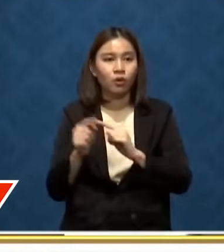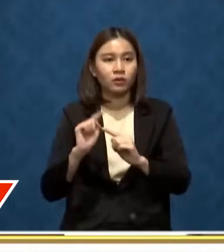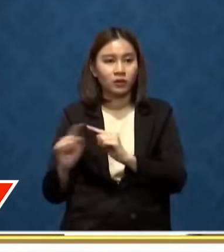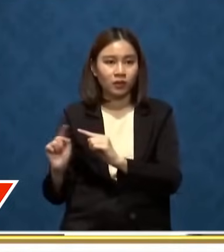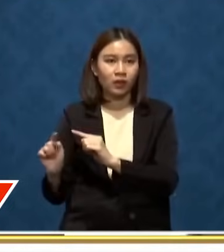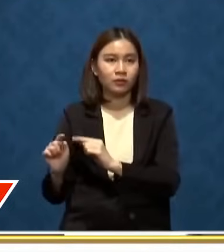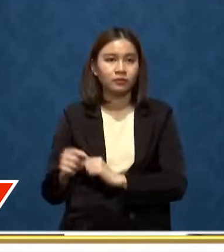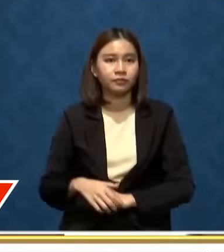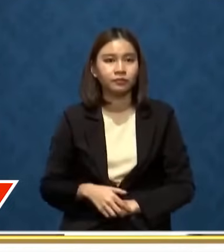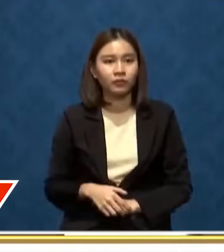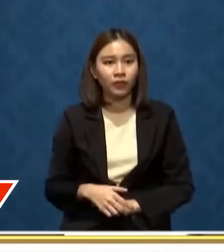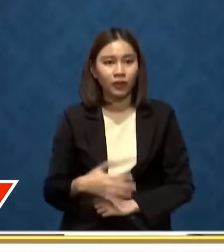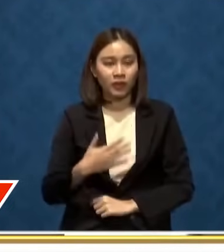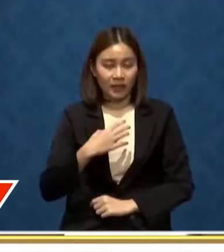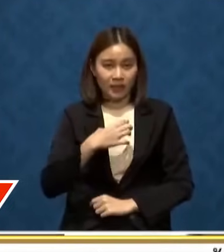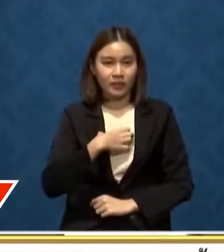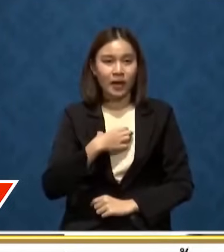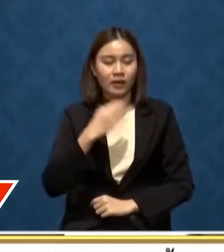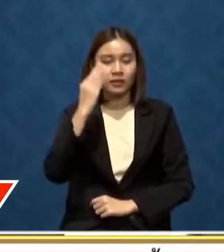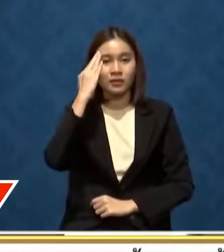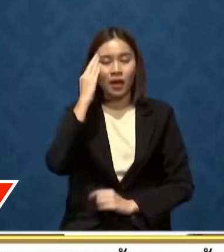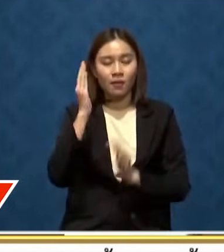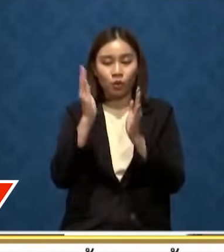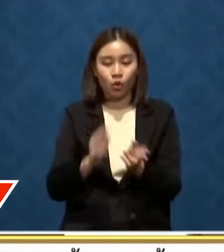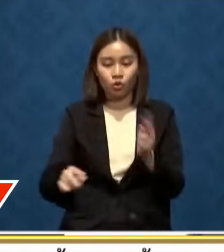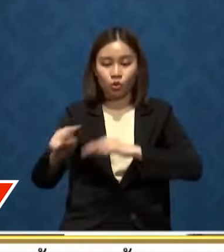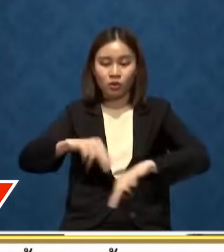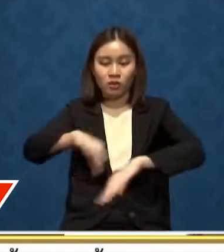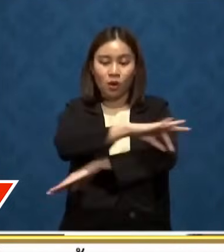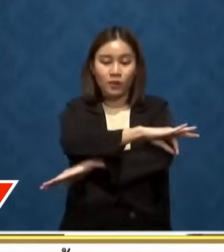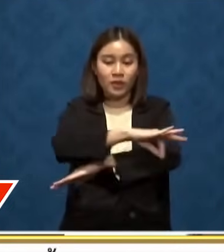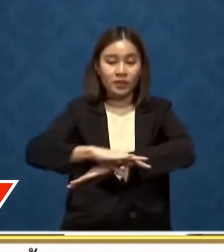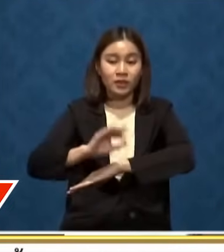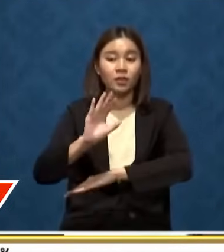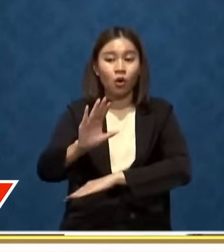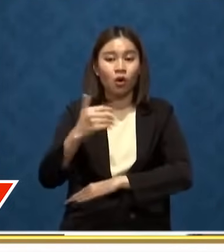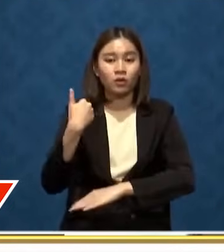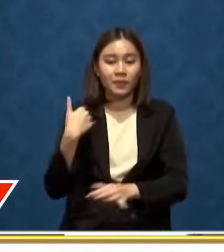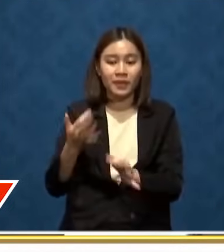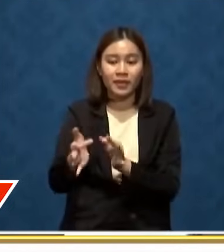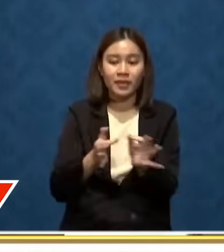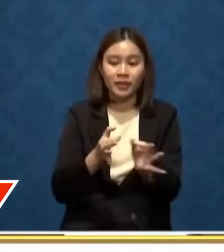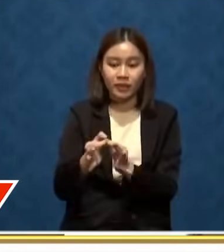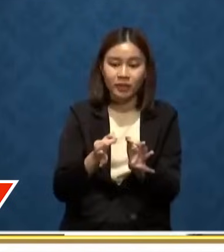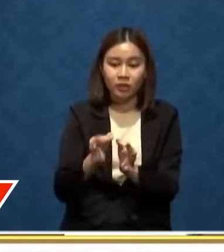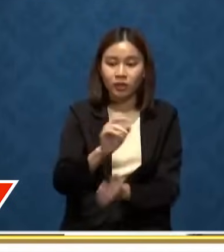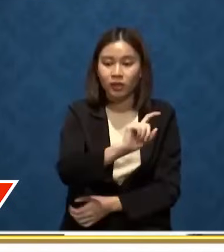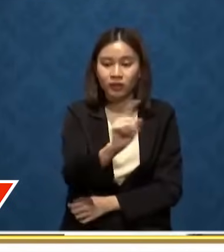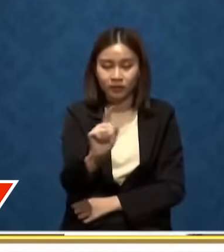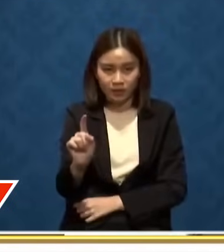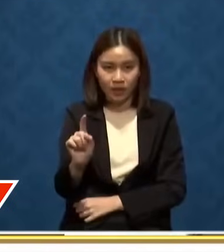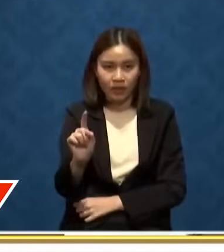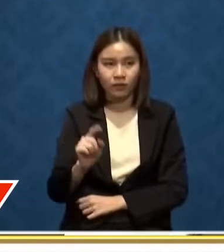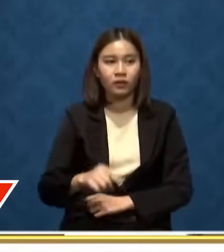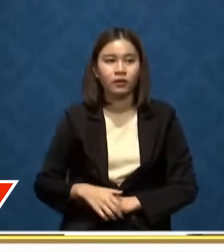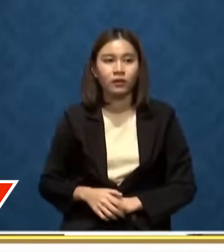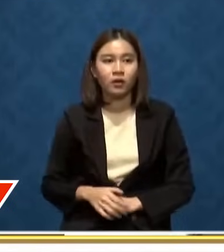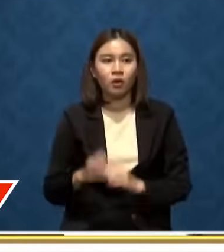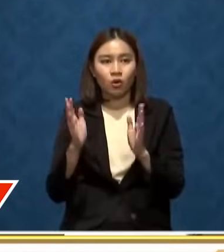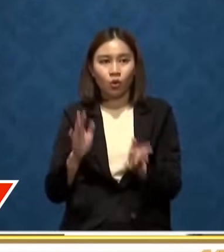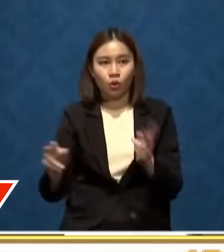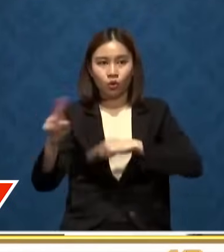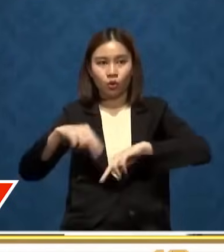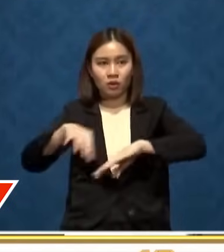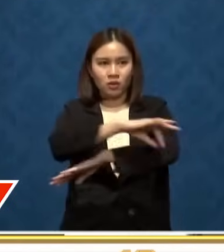ะท่านอยากจะทราบว่าผู้ตรวจสอบบัญชีของท่านได้ชี้แจงท่านในจุดใดบ้างเพราะว่าผู้ตรวจสอบบั